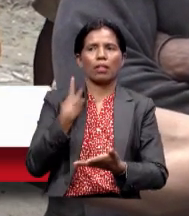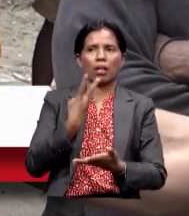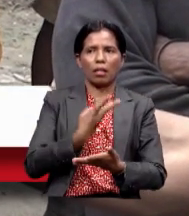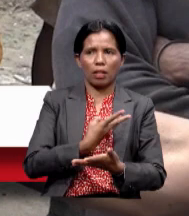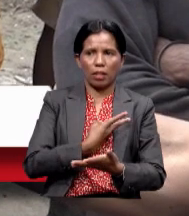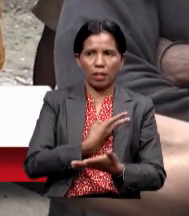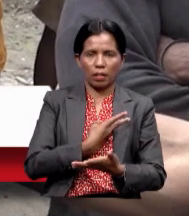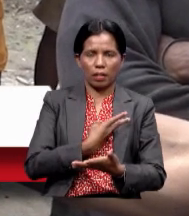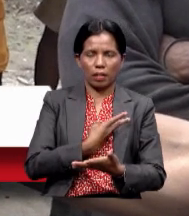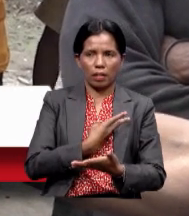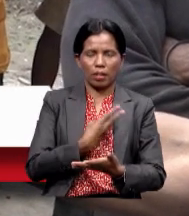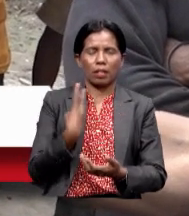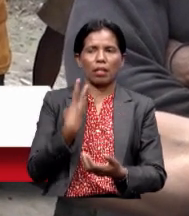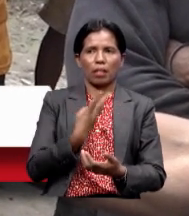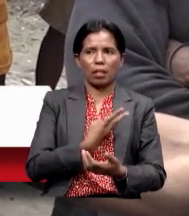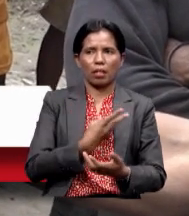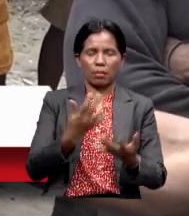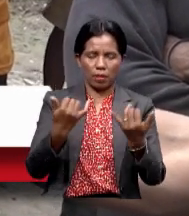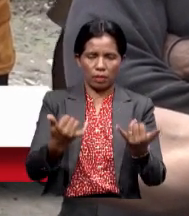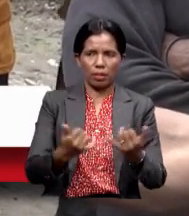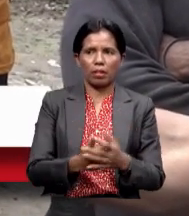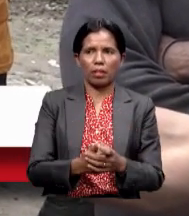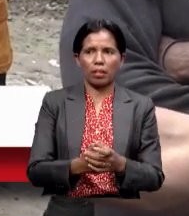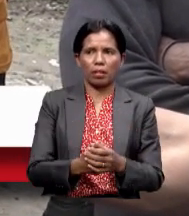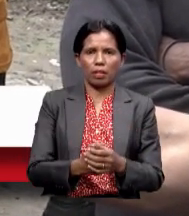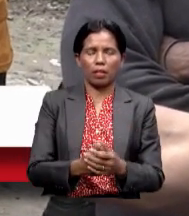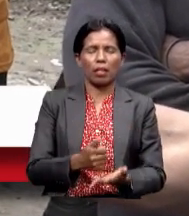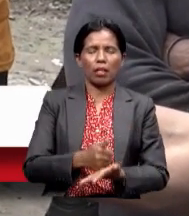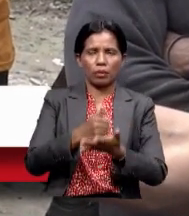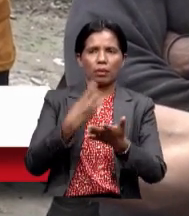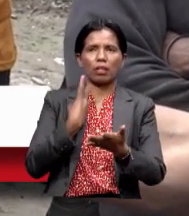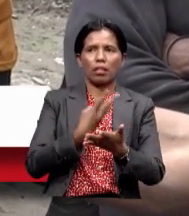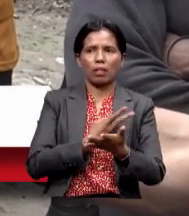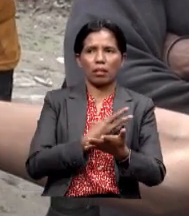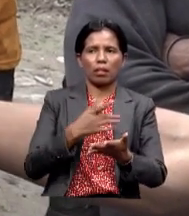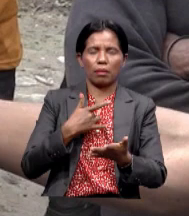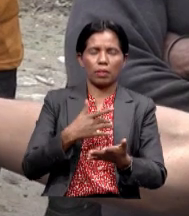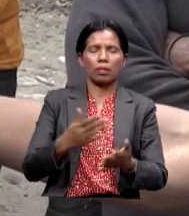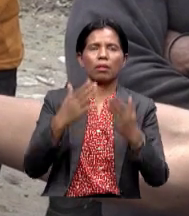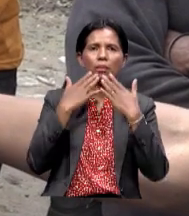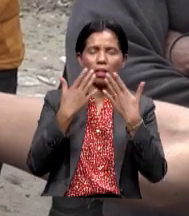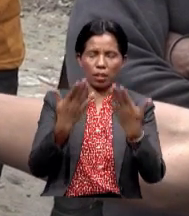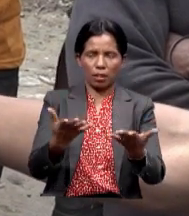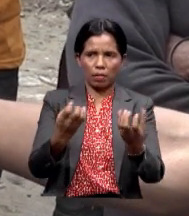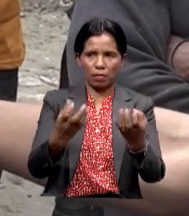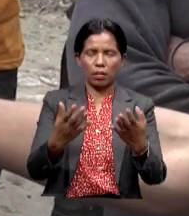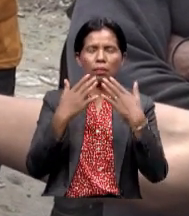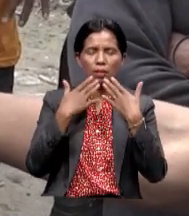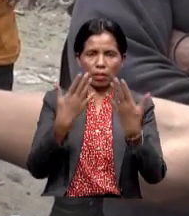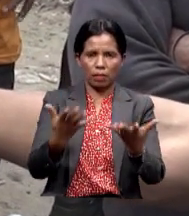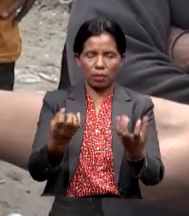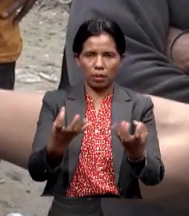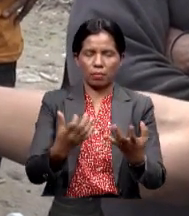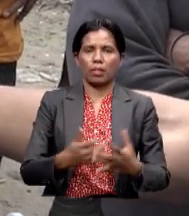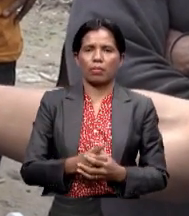Lebih batilan lebih dia yang kami agora hansane naik ulun sirah juda na hansami sih mau obrigado bara agradece wain ba naik